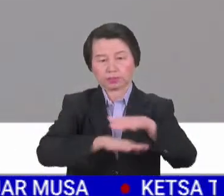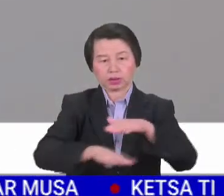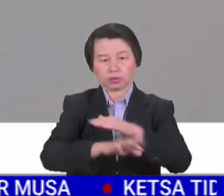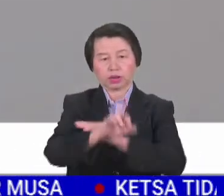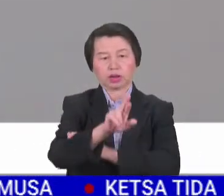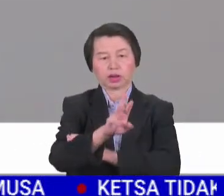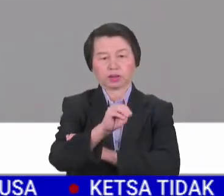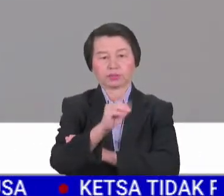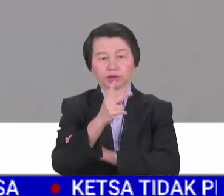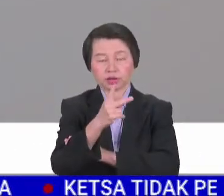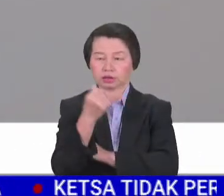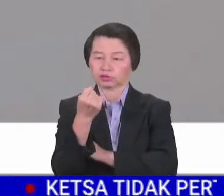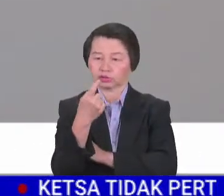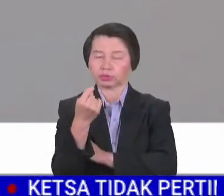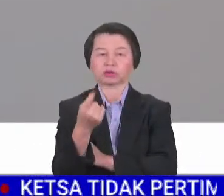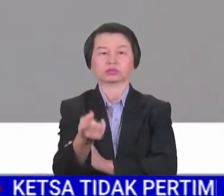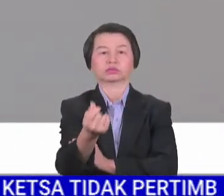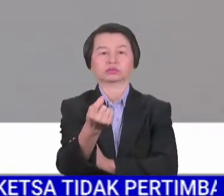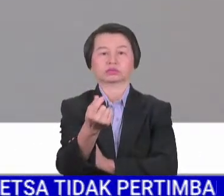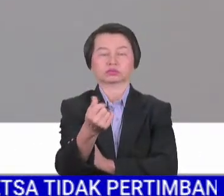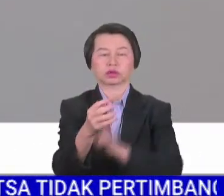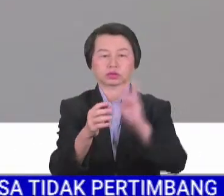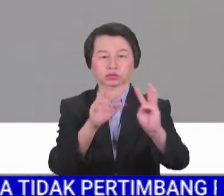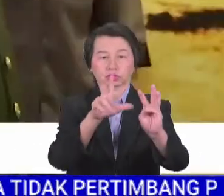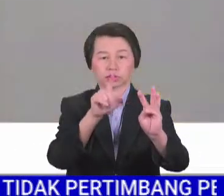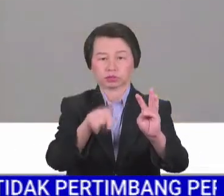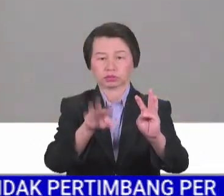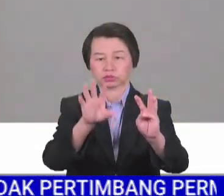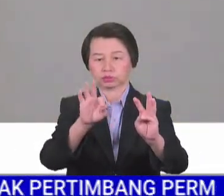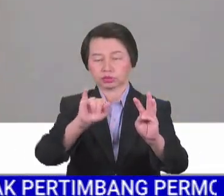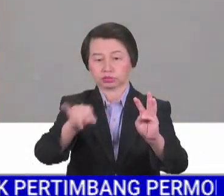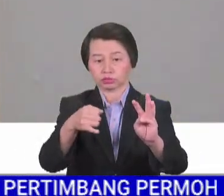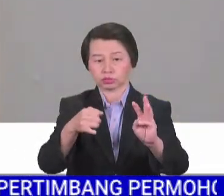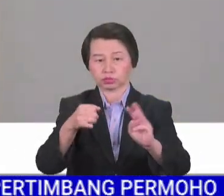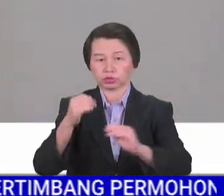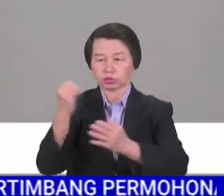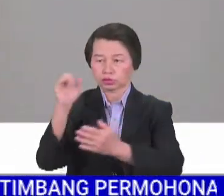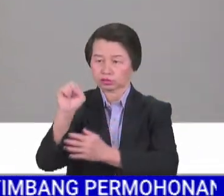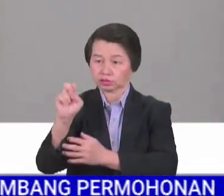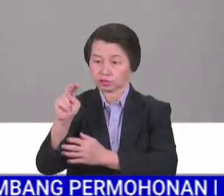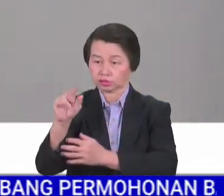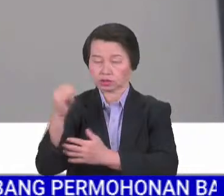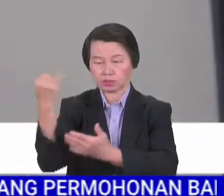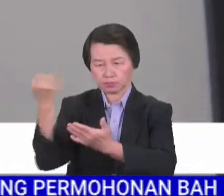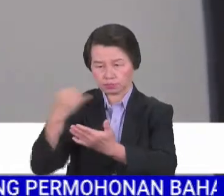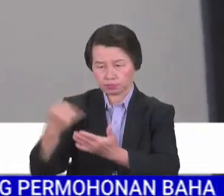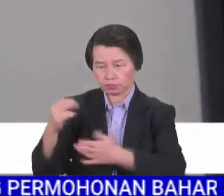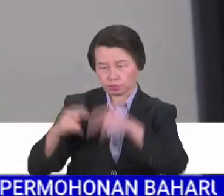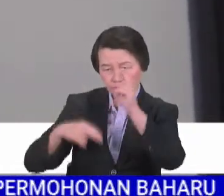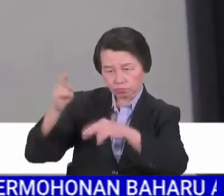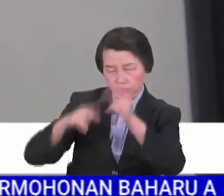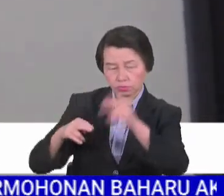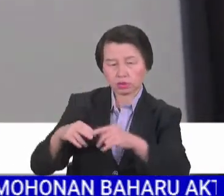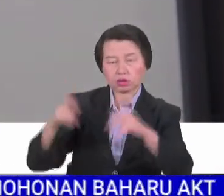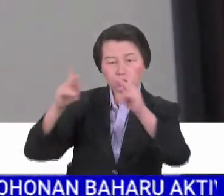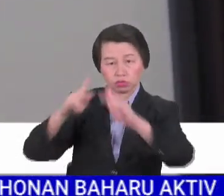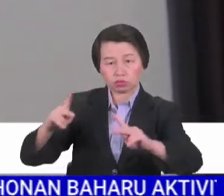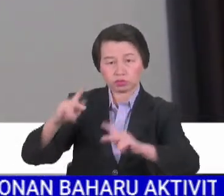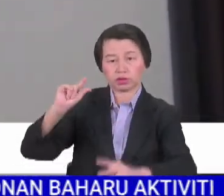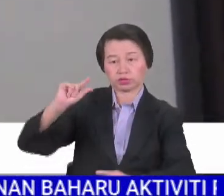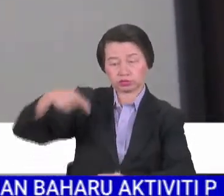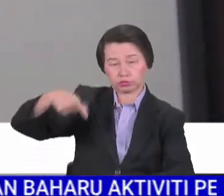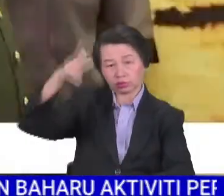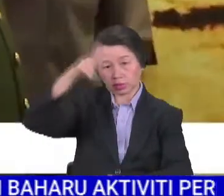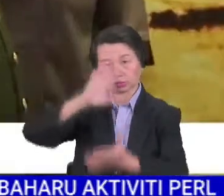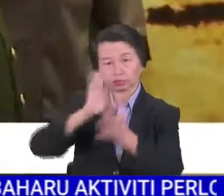Malaysia ke-11 dengan kos berjumlah RM6.39 juta. Seni bina muzium ini diinspirasikan berdasarkan rumah kuartus kerajaan